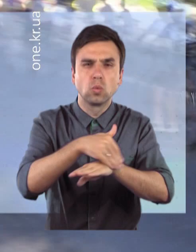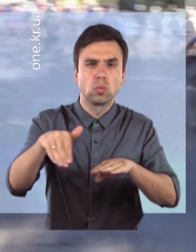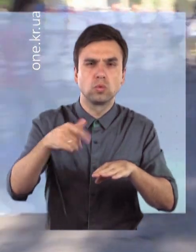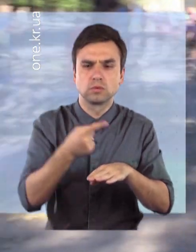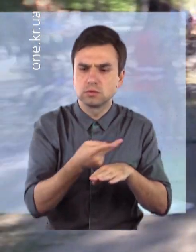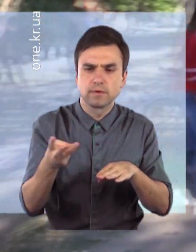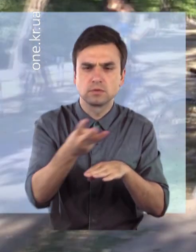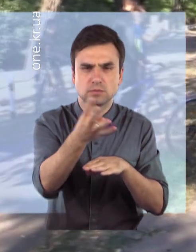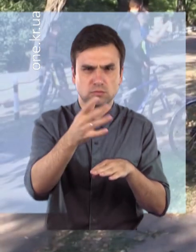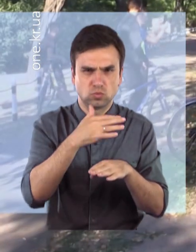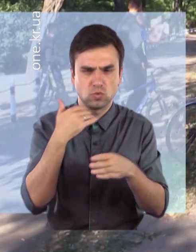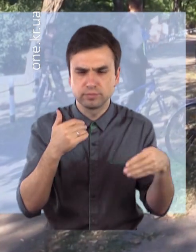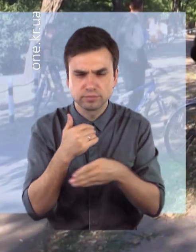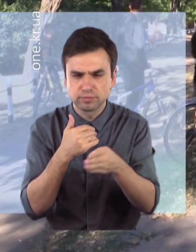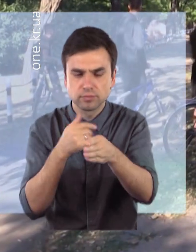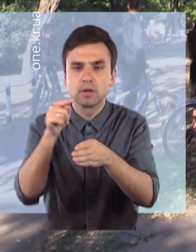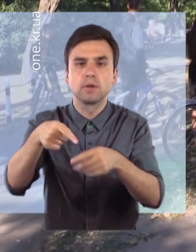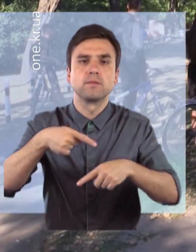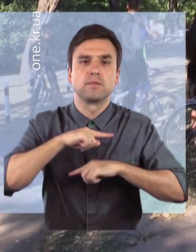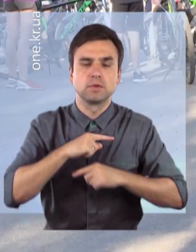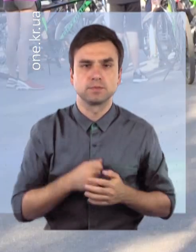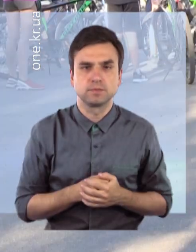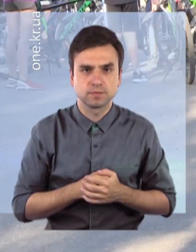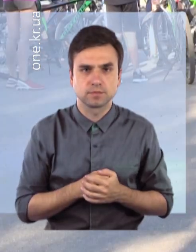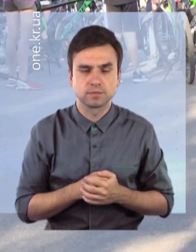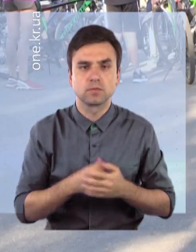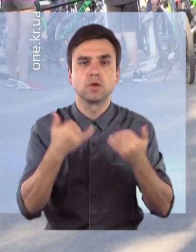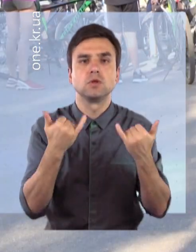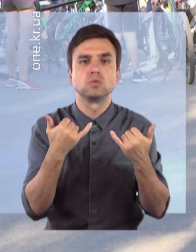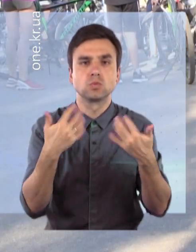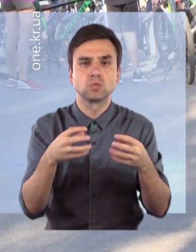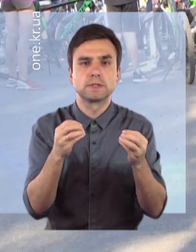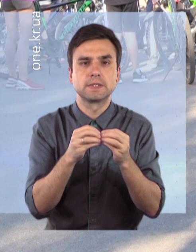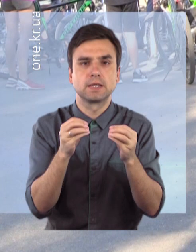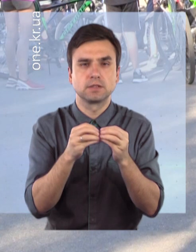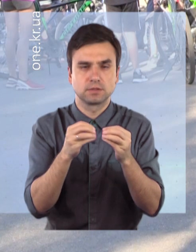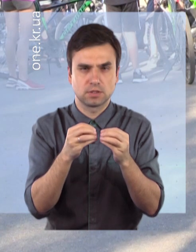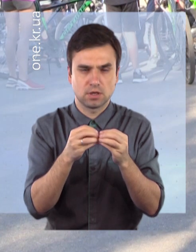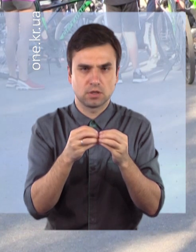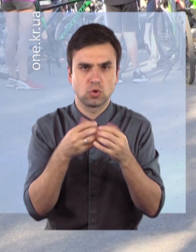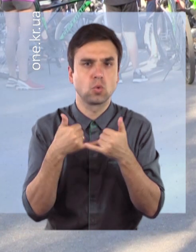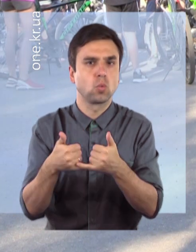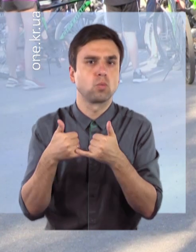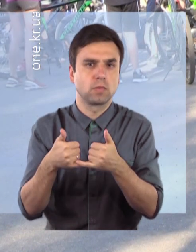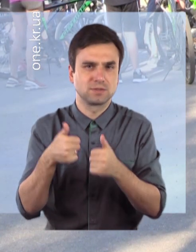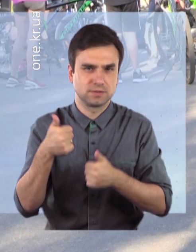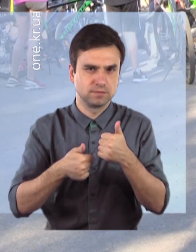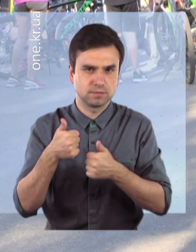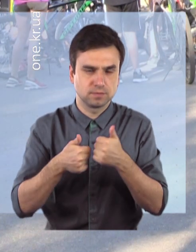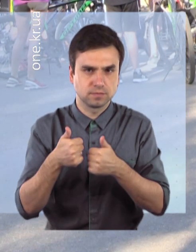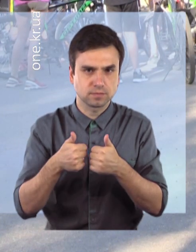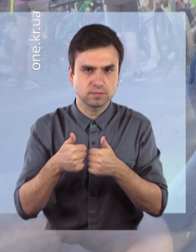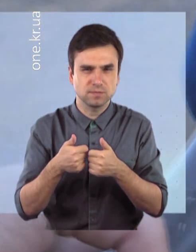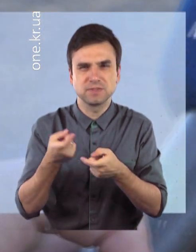Каткова, Понедільні, Гірників, Рудні і знову на точку старту. Сьогодні відбудеться 10-й кубок інгульця з велоперегонів, присвячений